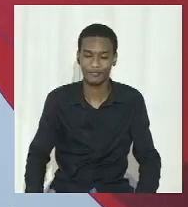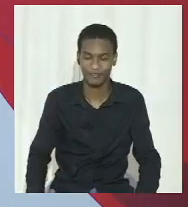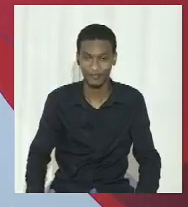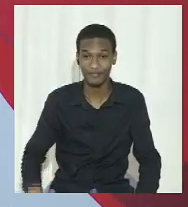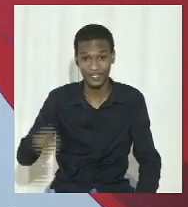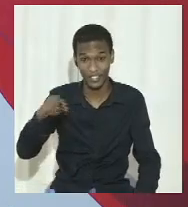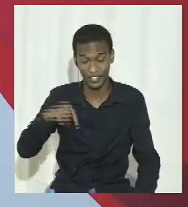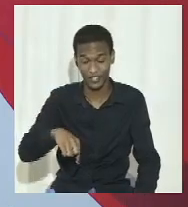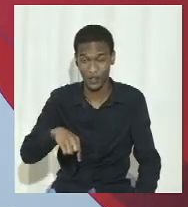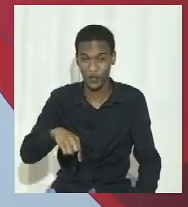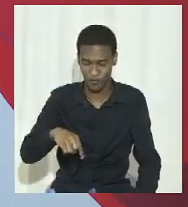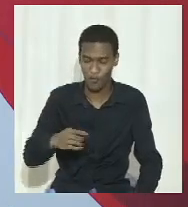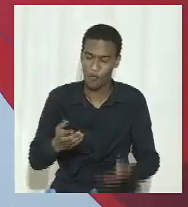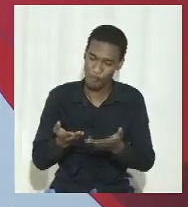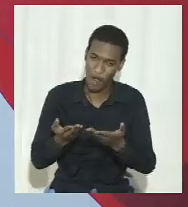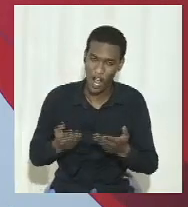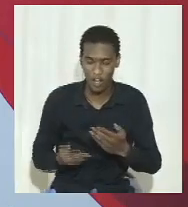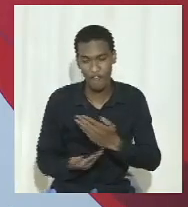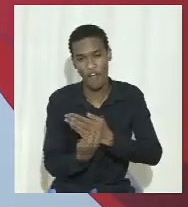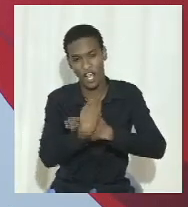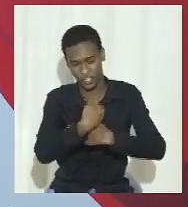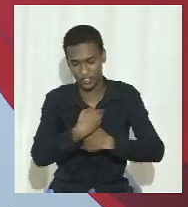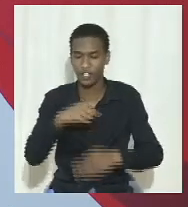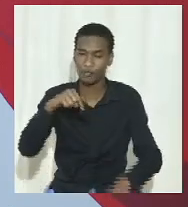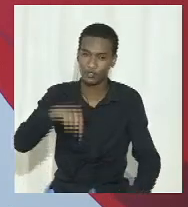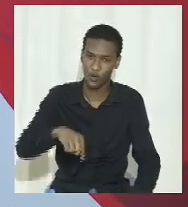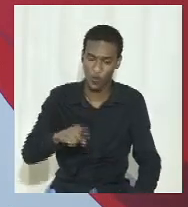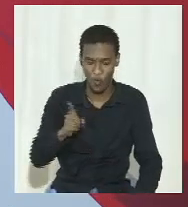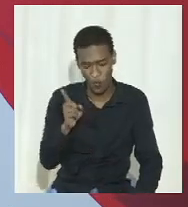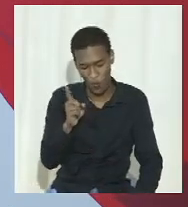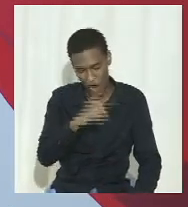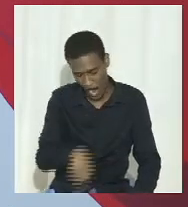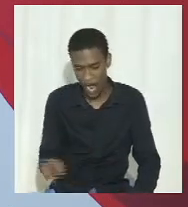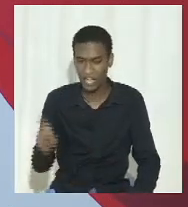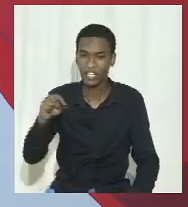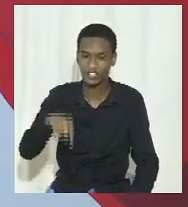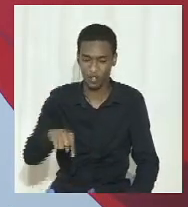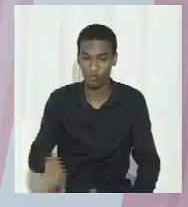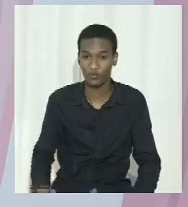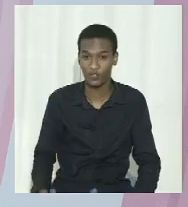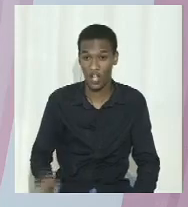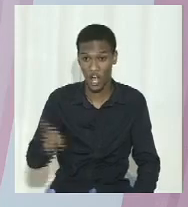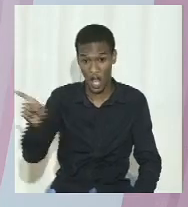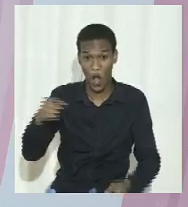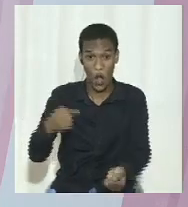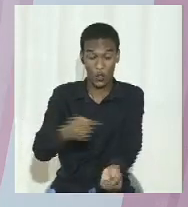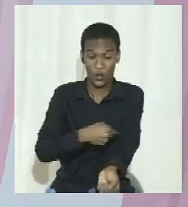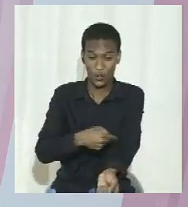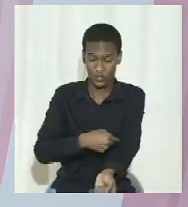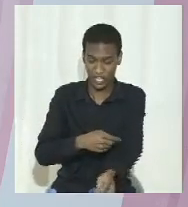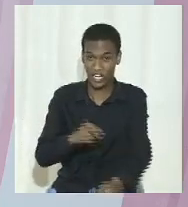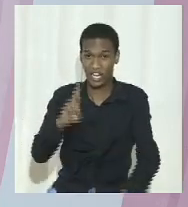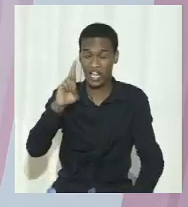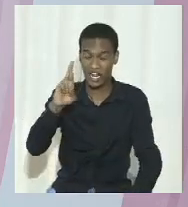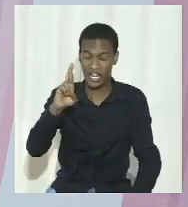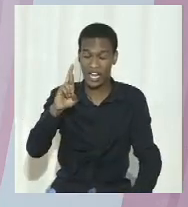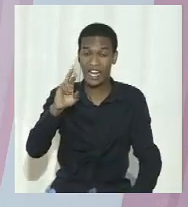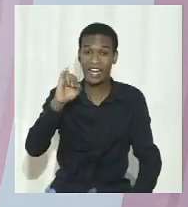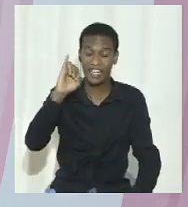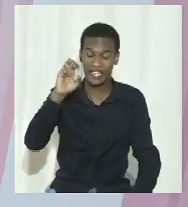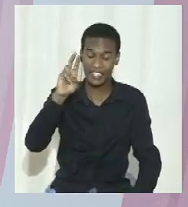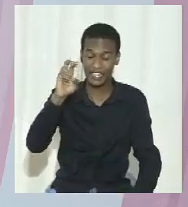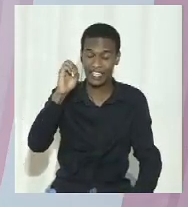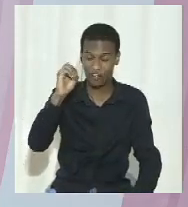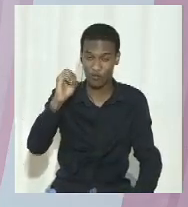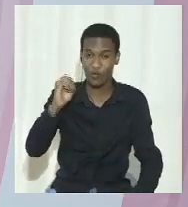Manambahiny fampalalam-baovao amin'ity alina ity, tsy iza fa ny docteur Rakotonaval Rivomalala,